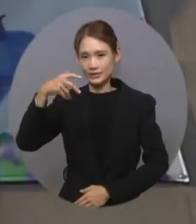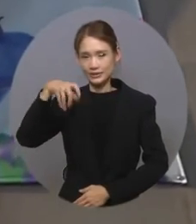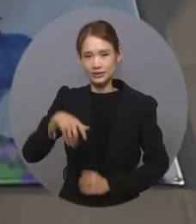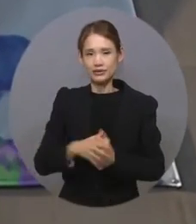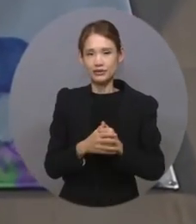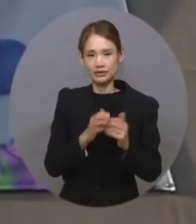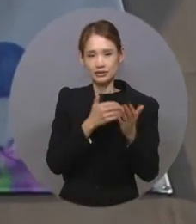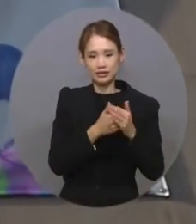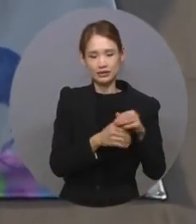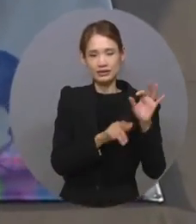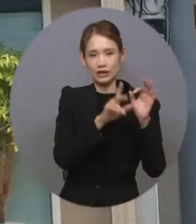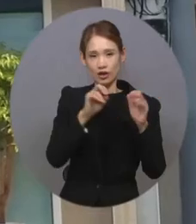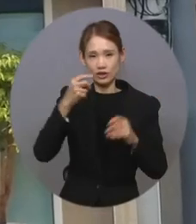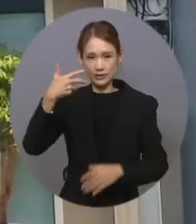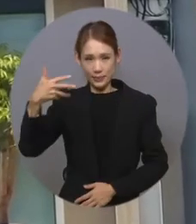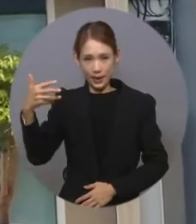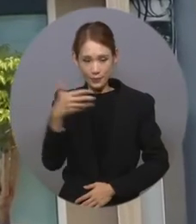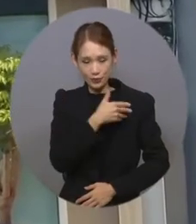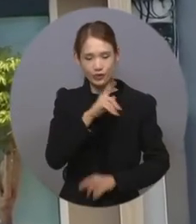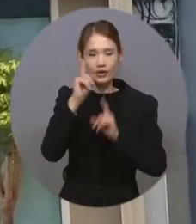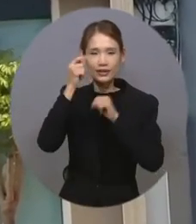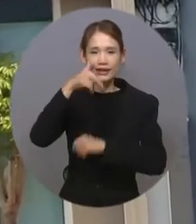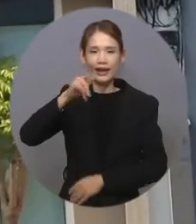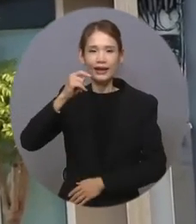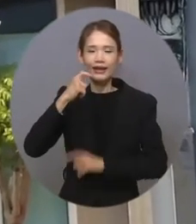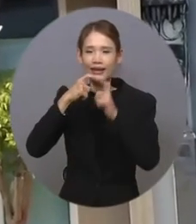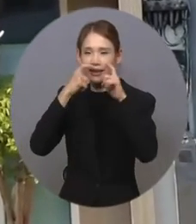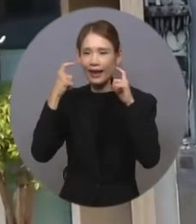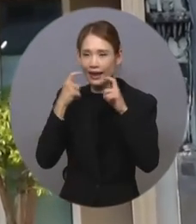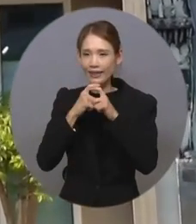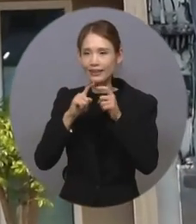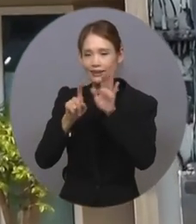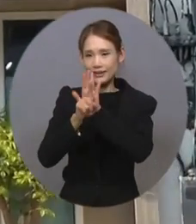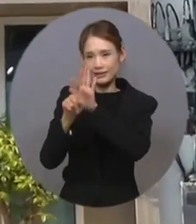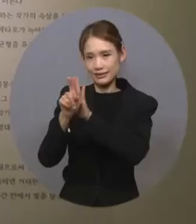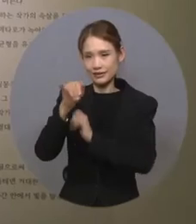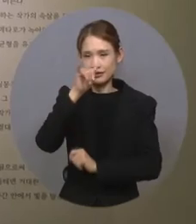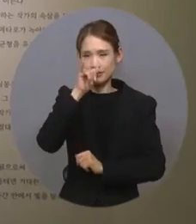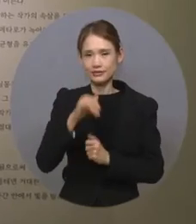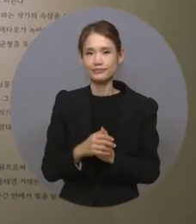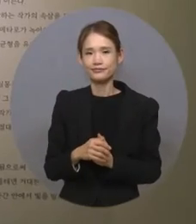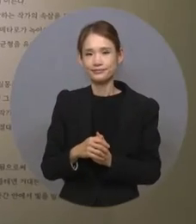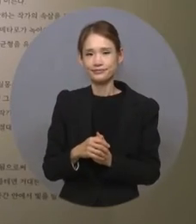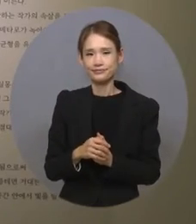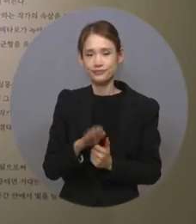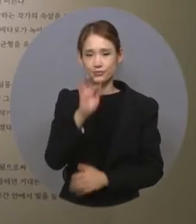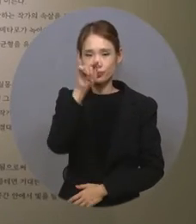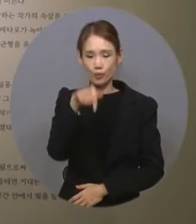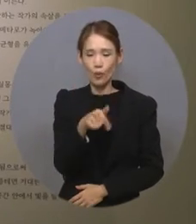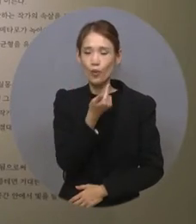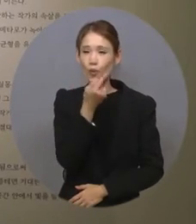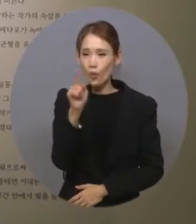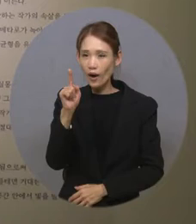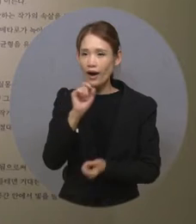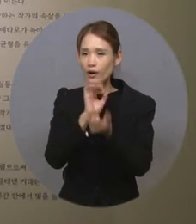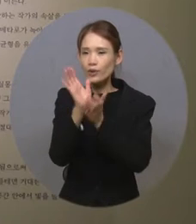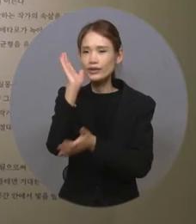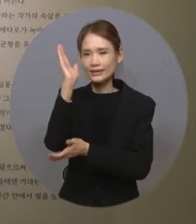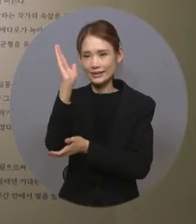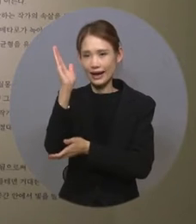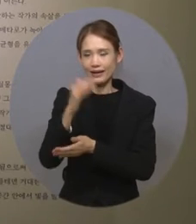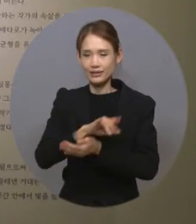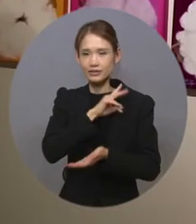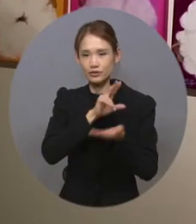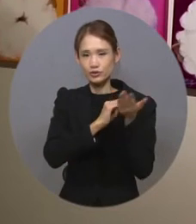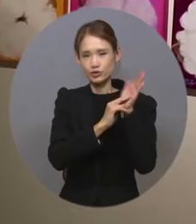지난 28일부터 이혜경 작가의 개인전이 열리고 있습니다. 목화 이야기를 주제로 한 이번